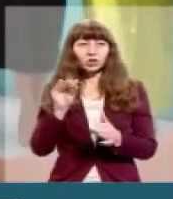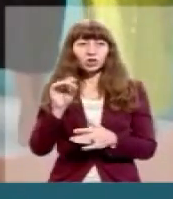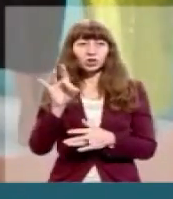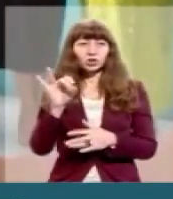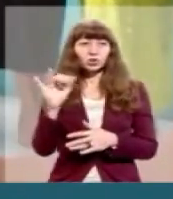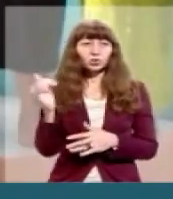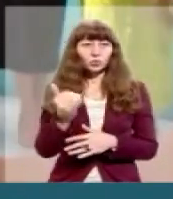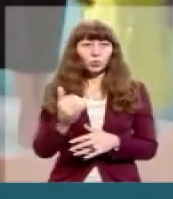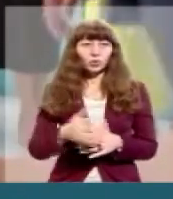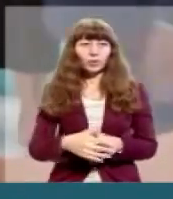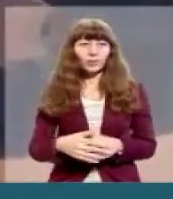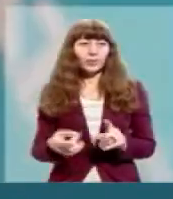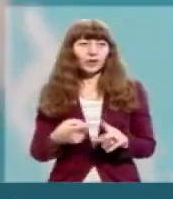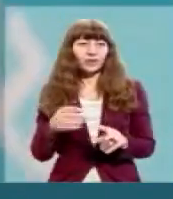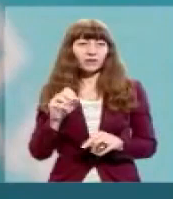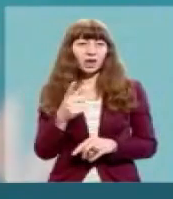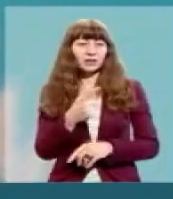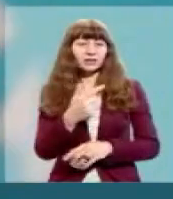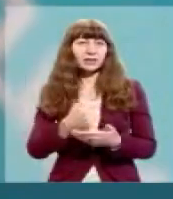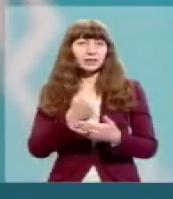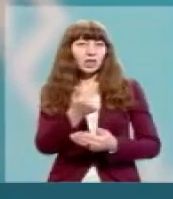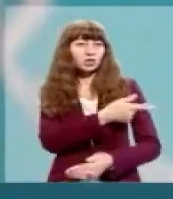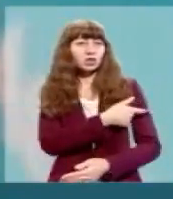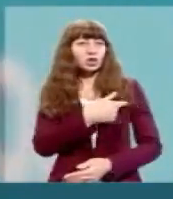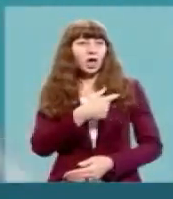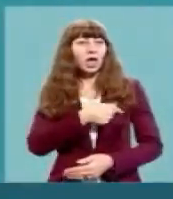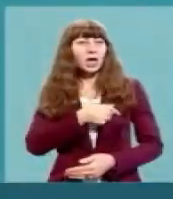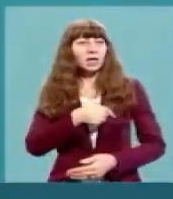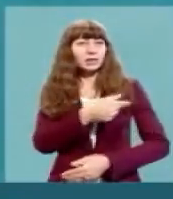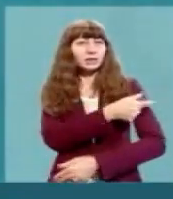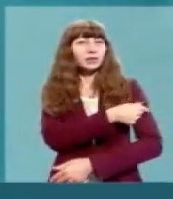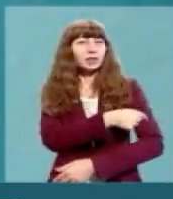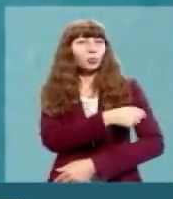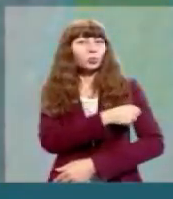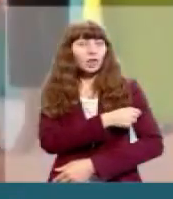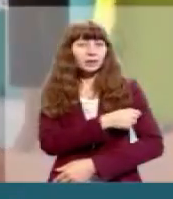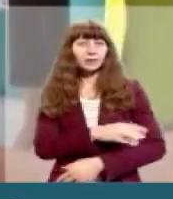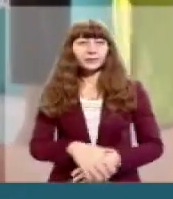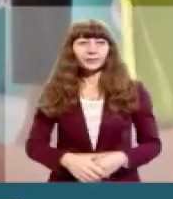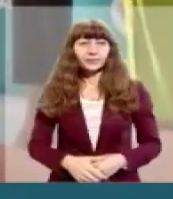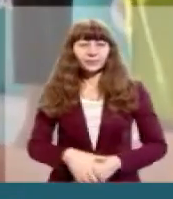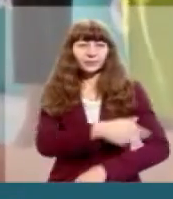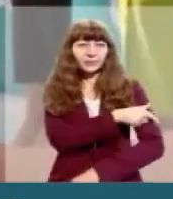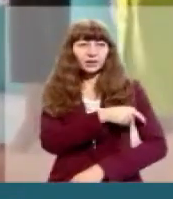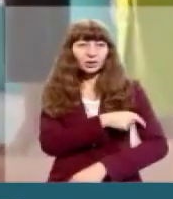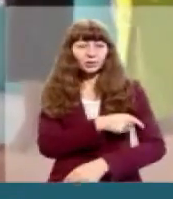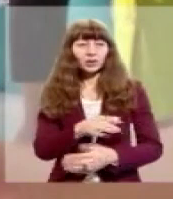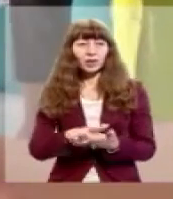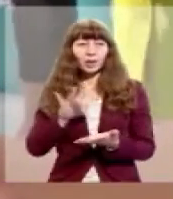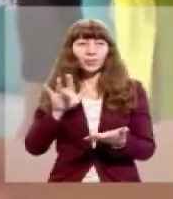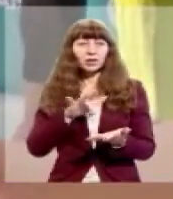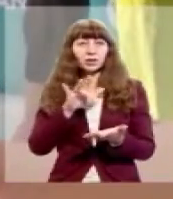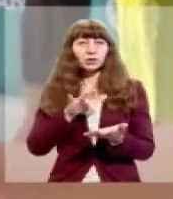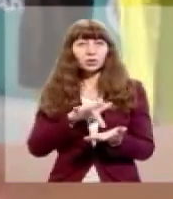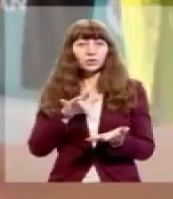Бүгінде саяси мансабынан бөлек мүмкіндігі шектеулі жандарға арналған спортты оңалту орталығын басқарып отыр. Өзім сияқты тағдырластарым